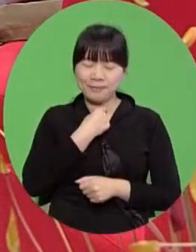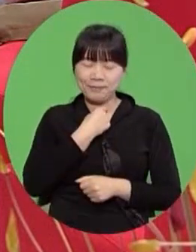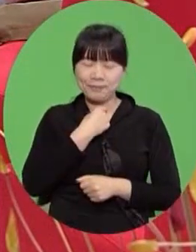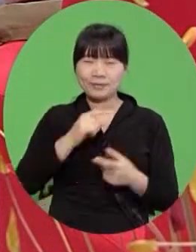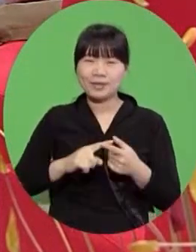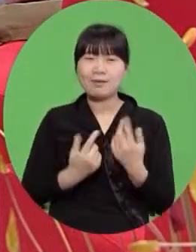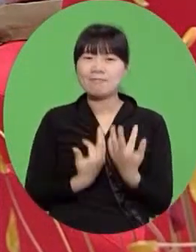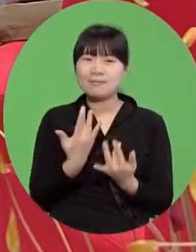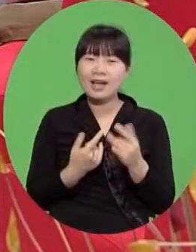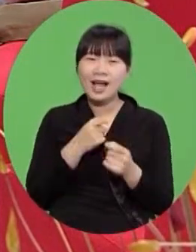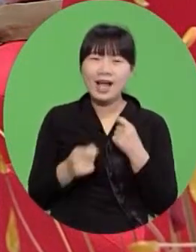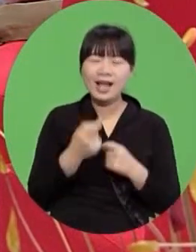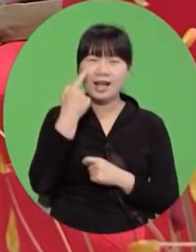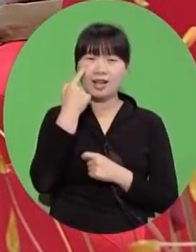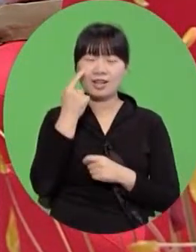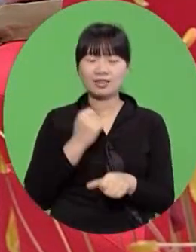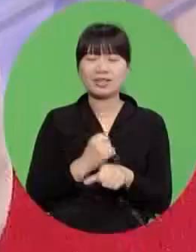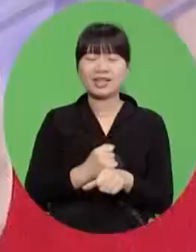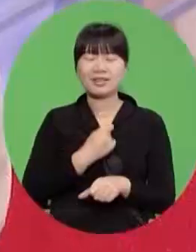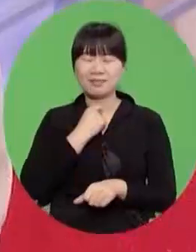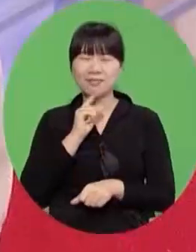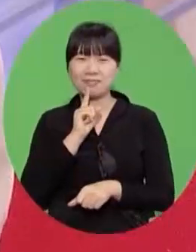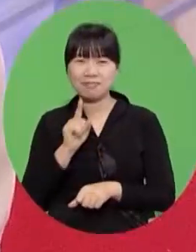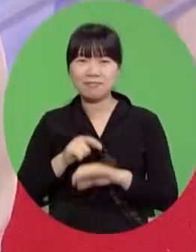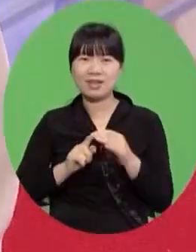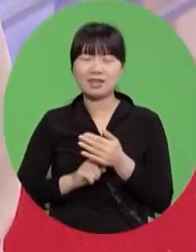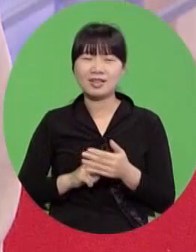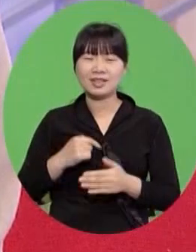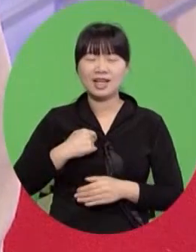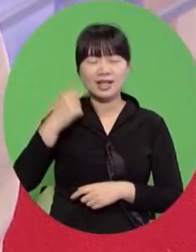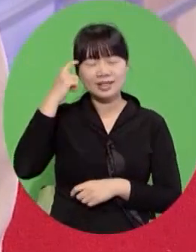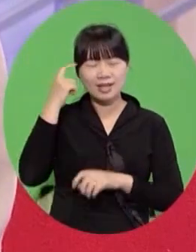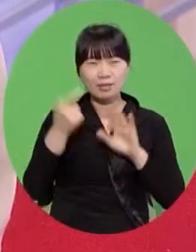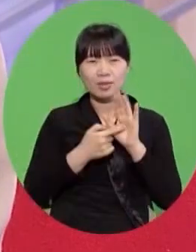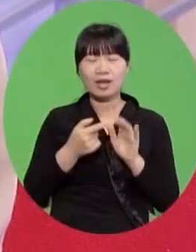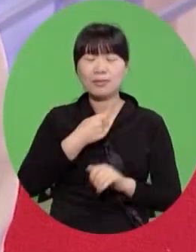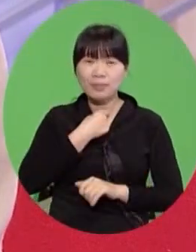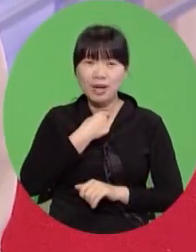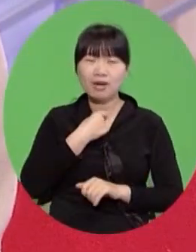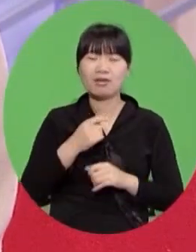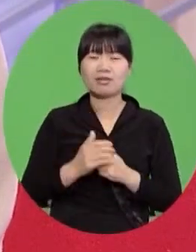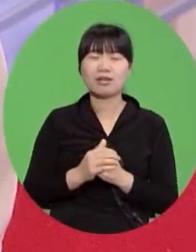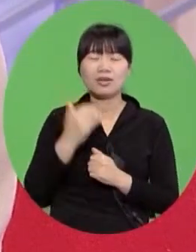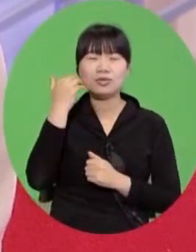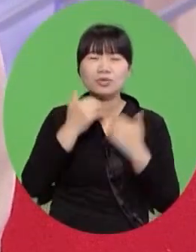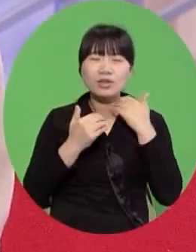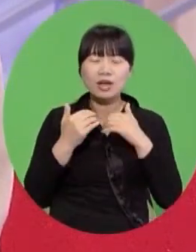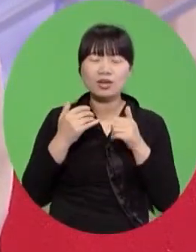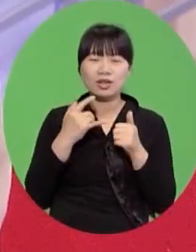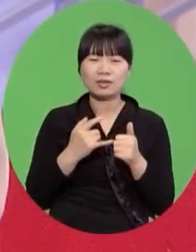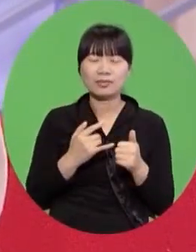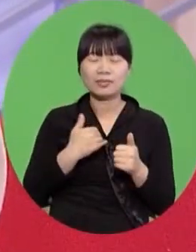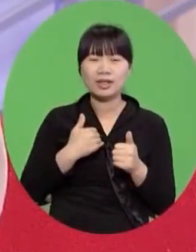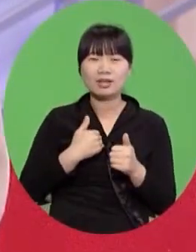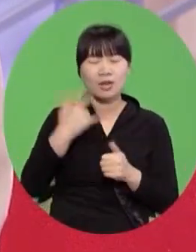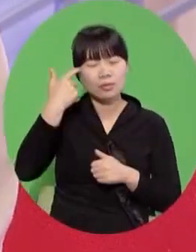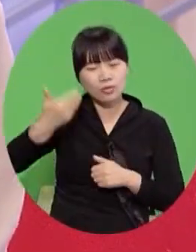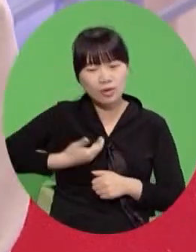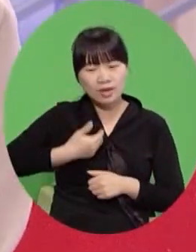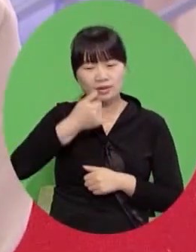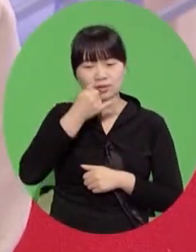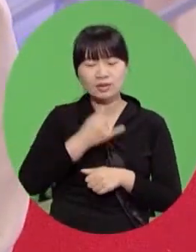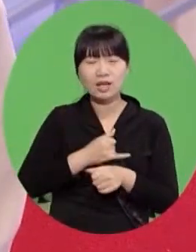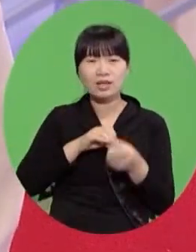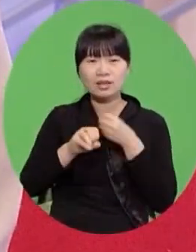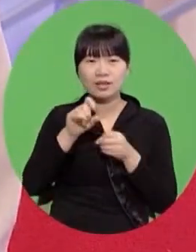지펴라. 아이가 이렇게 얘기하고 싶은 마음. 그렇죠. 뭔가 자기 생각을 표현하고 싶은 마음. 누가 나한테 물어봐주고